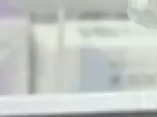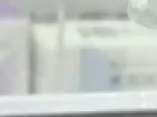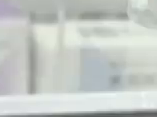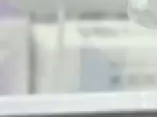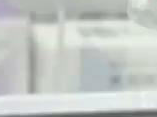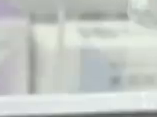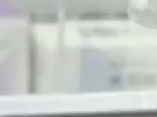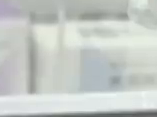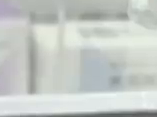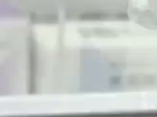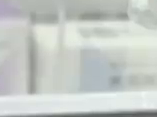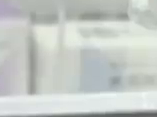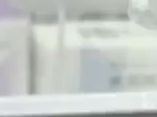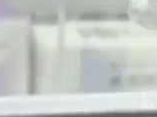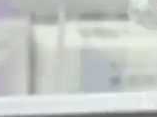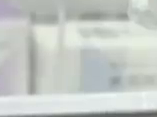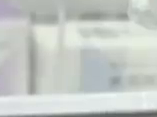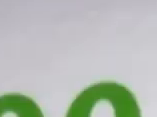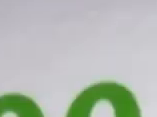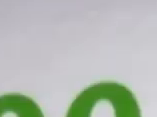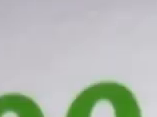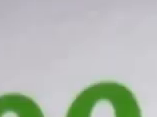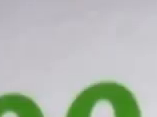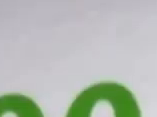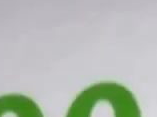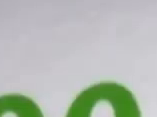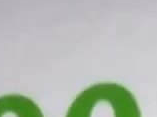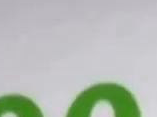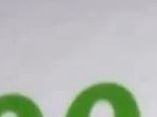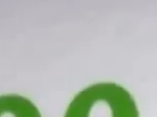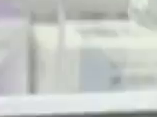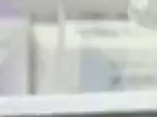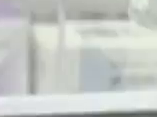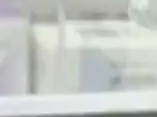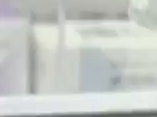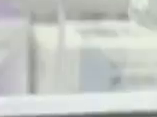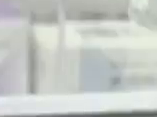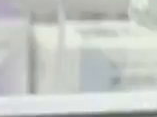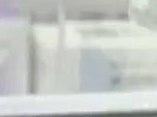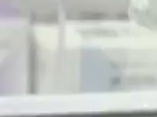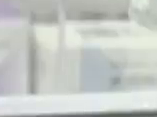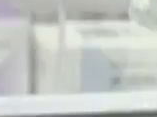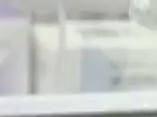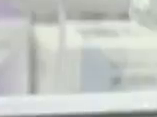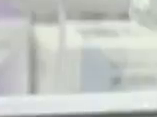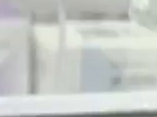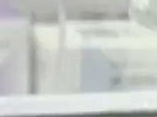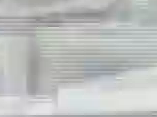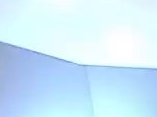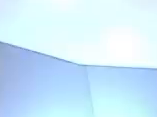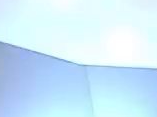daw ang Pangulo ng Sinopharm vaccine gaya ng nauna niyang 2 dose. Oscar Oida, GMA